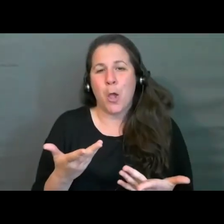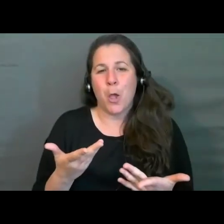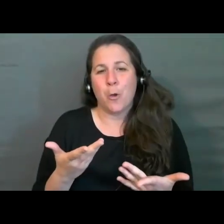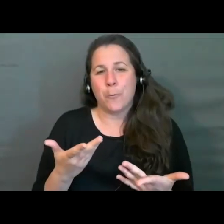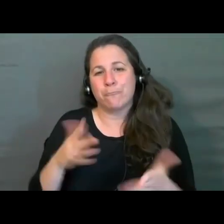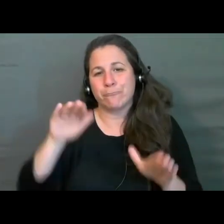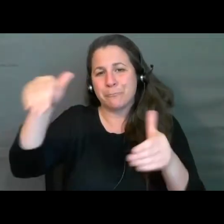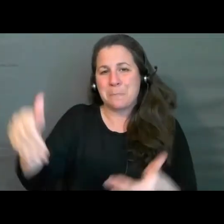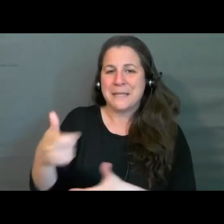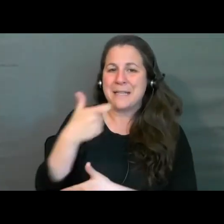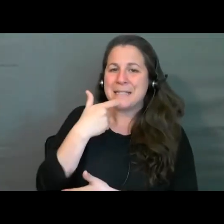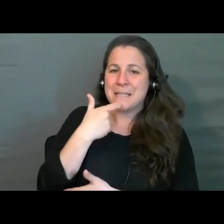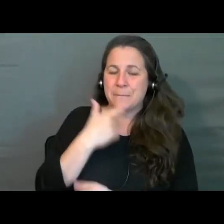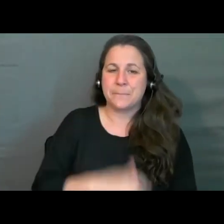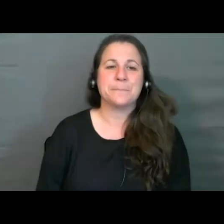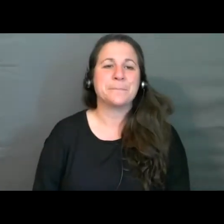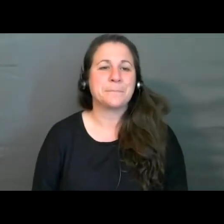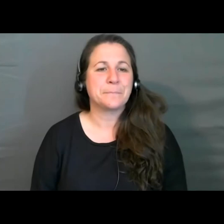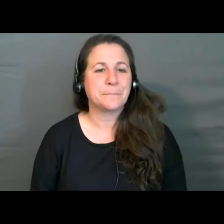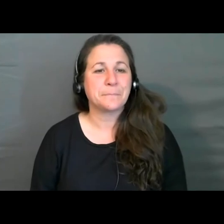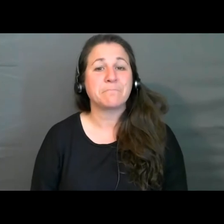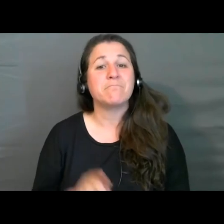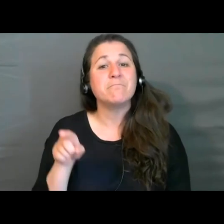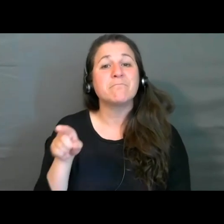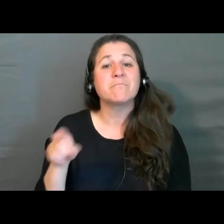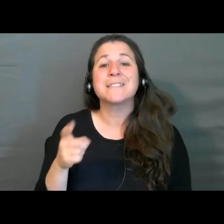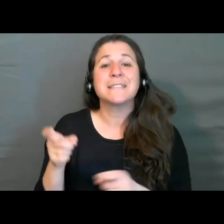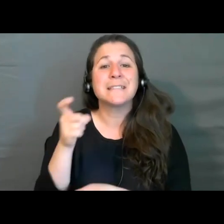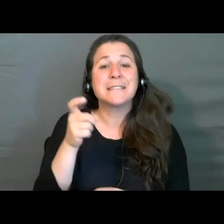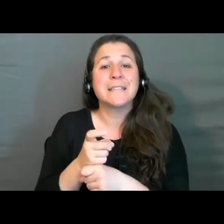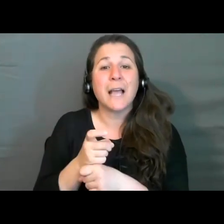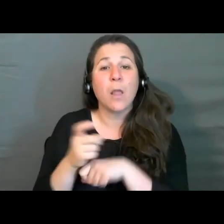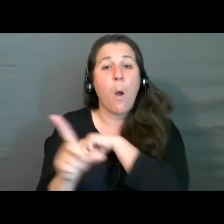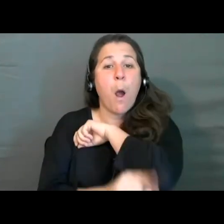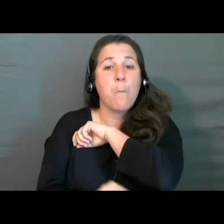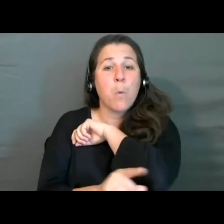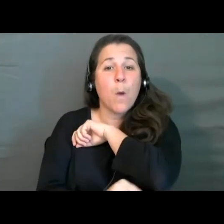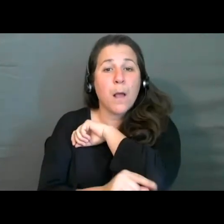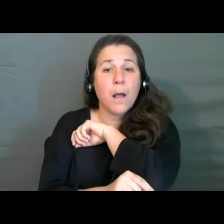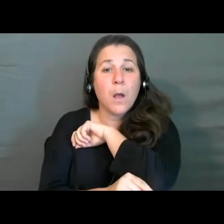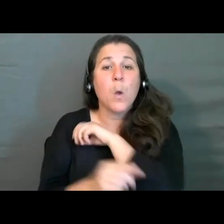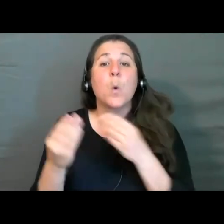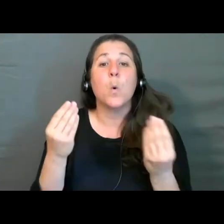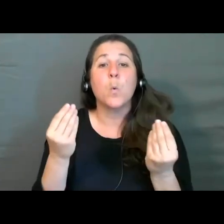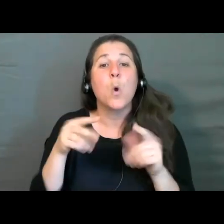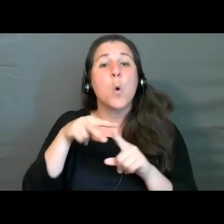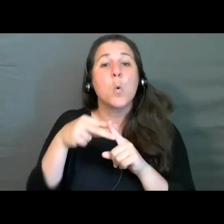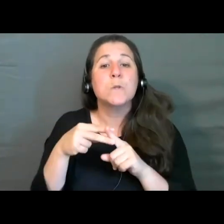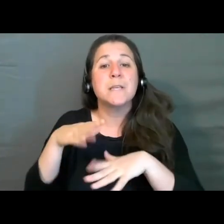pour te présenter. Donc, Martin est directeur de l'emploi chez Auticonsult